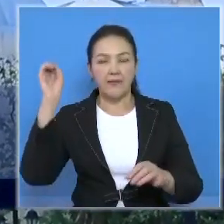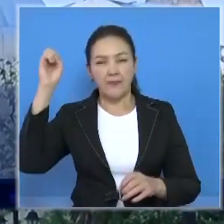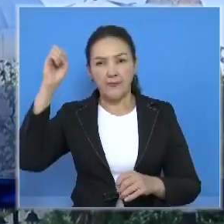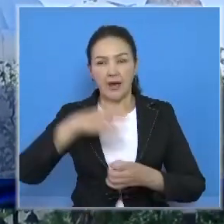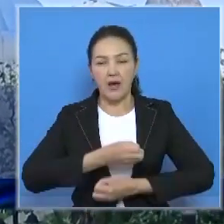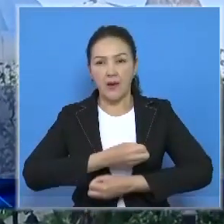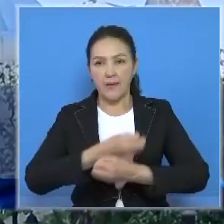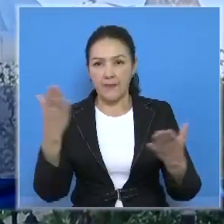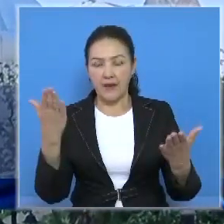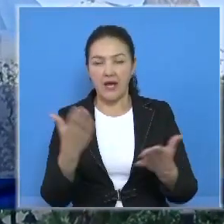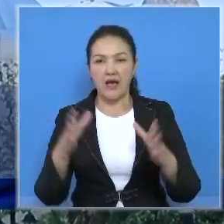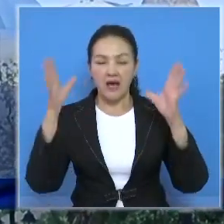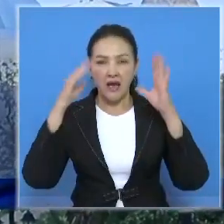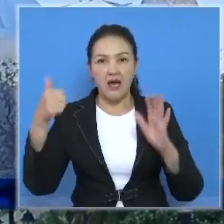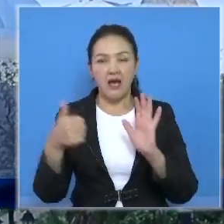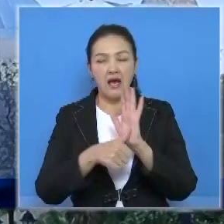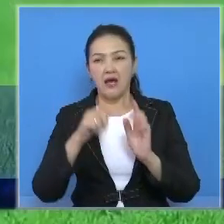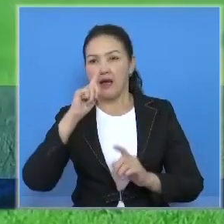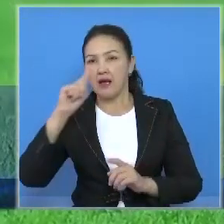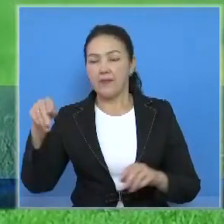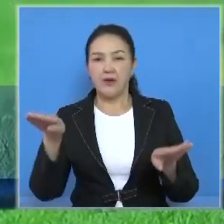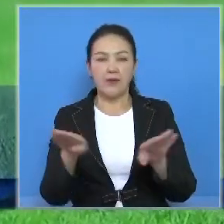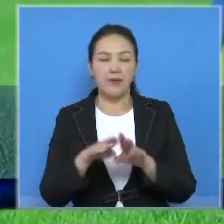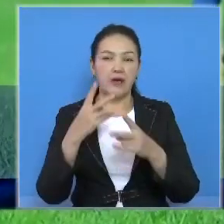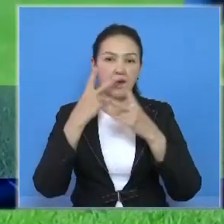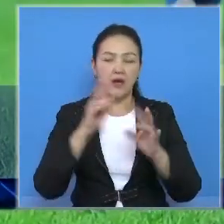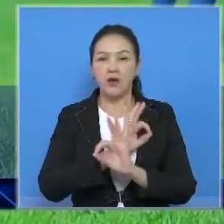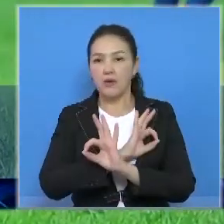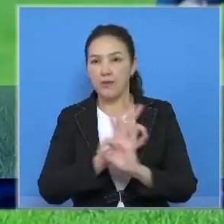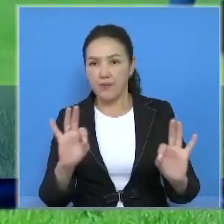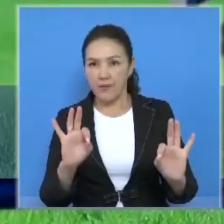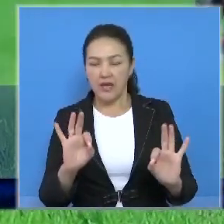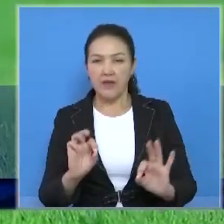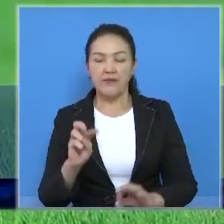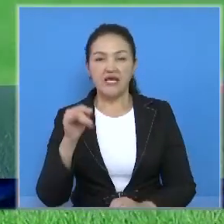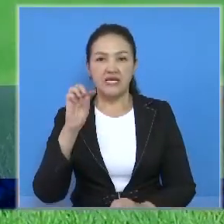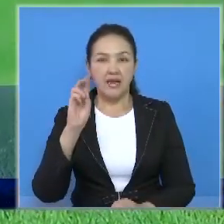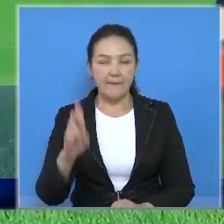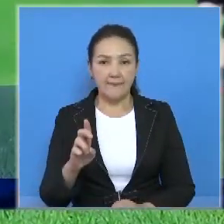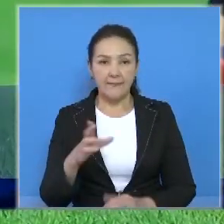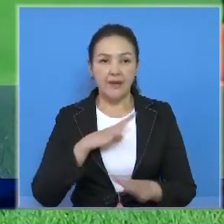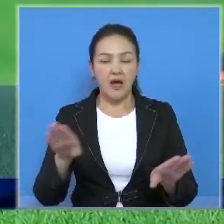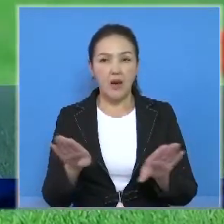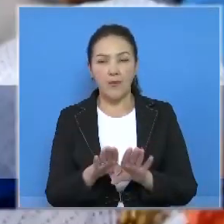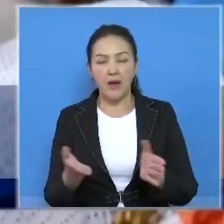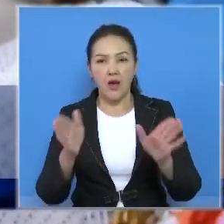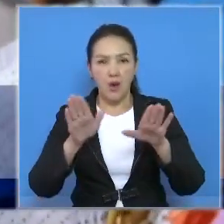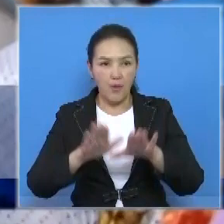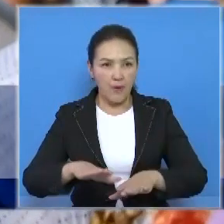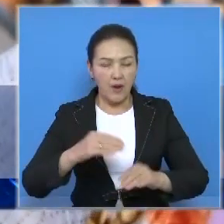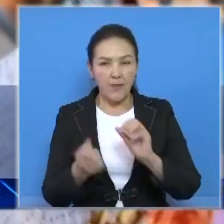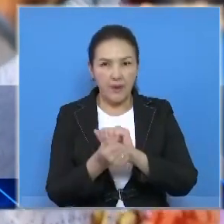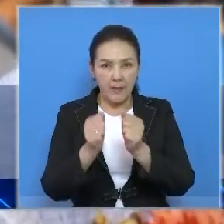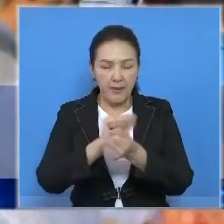самаладай жарқырап тұрады. Алты мұнарасы алыстан мен мұндалайды. Ерекше элементтерінің бірі михраб. Мінәжат ететін бұл орын мәрмәрден соғылған